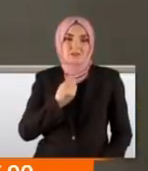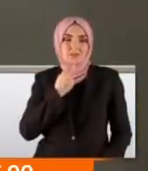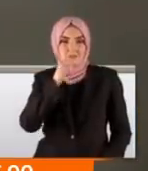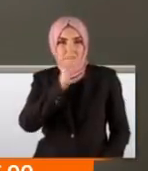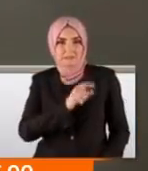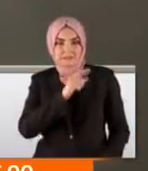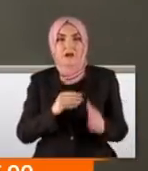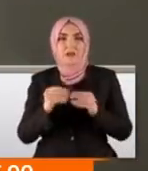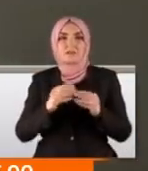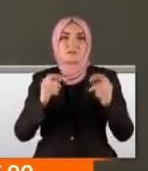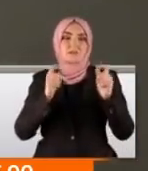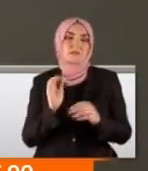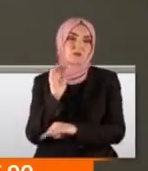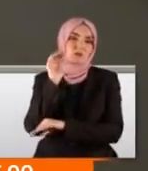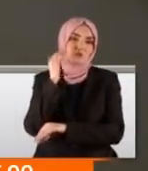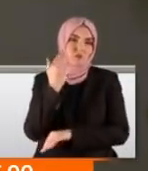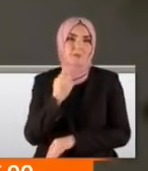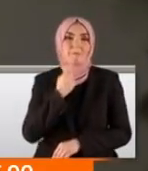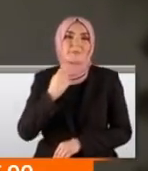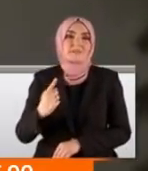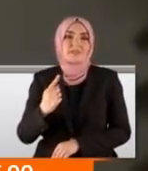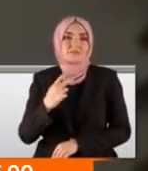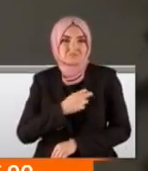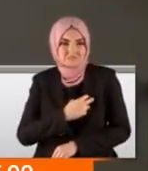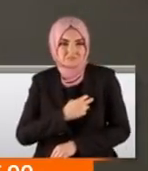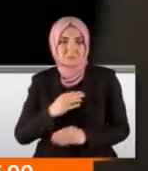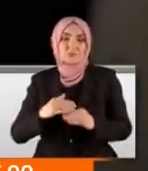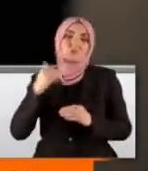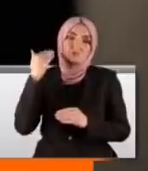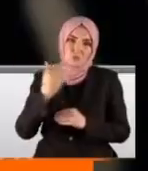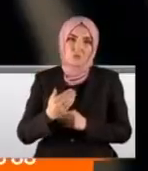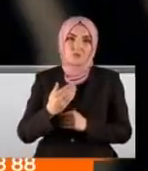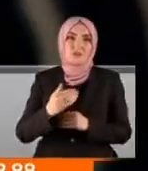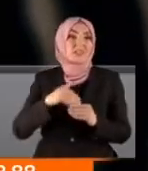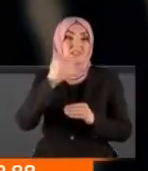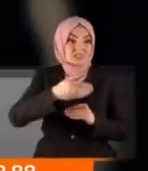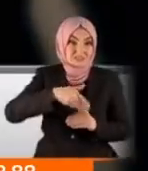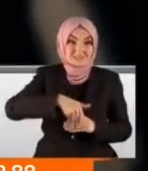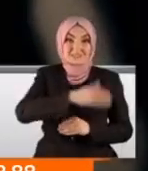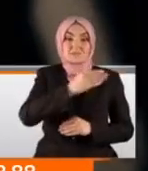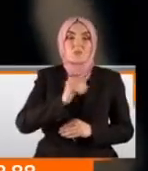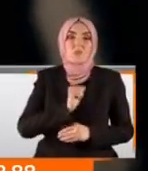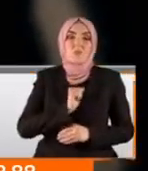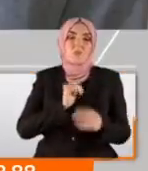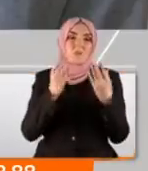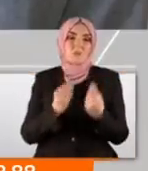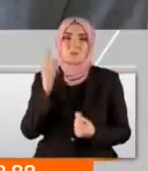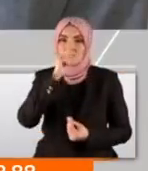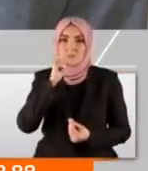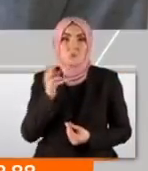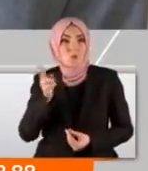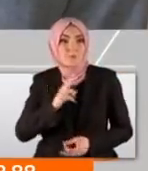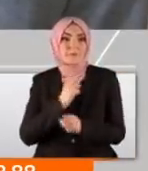Ama bir yıl süren birlikteliğinden sonra dışarıya adım atmaya korkar hale geldi. Nedeni ölüm tehdidi aldığı iddiası. Aynı